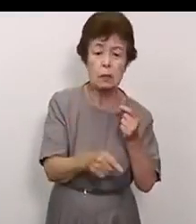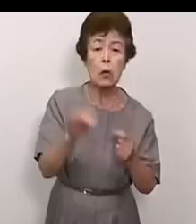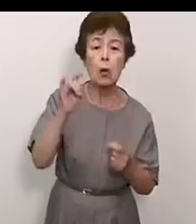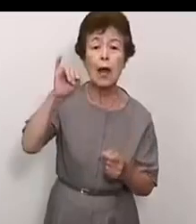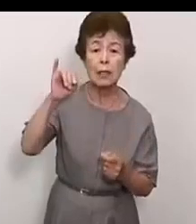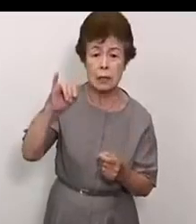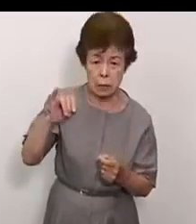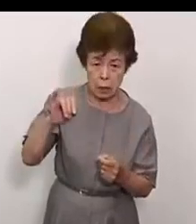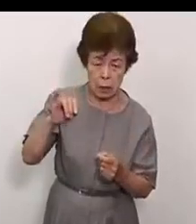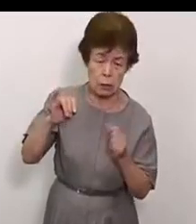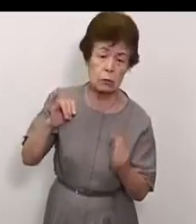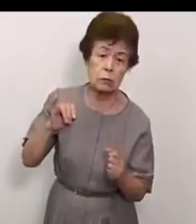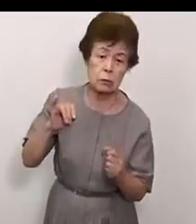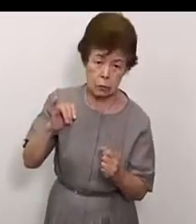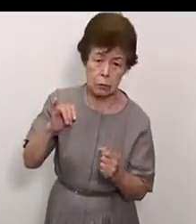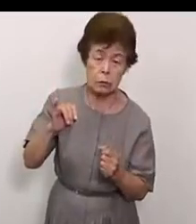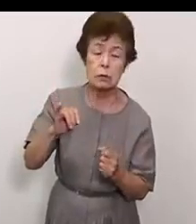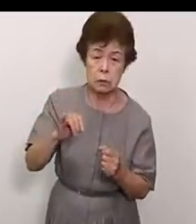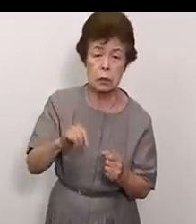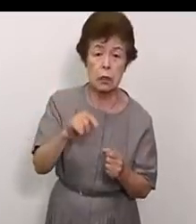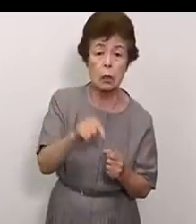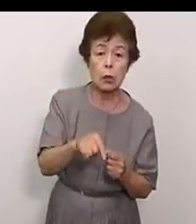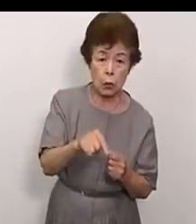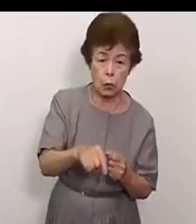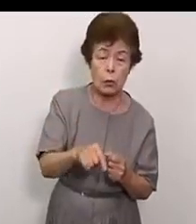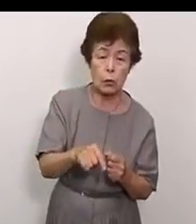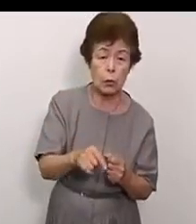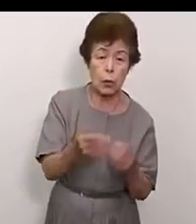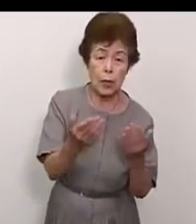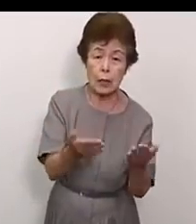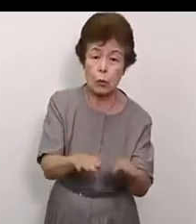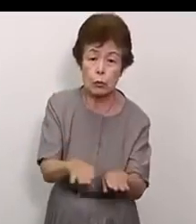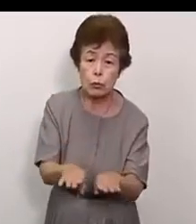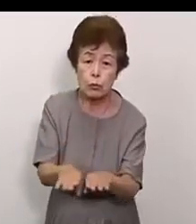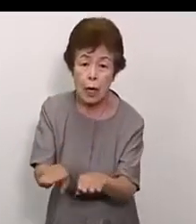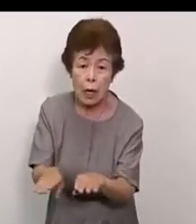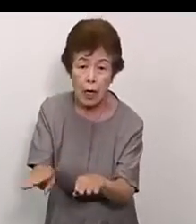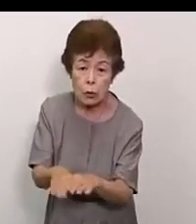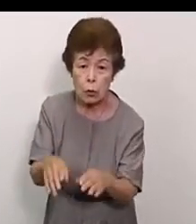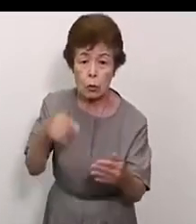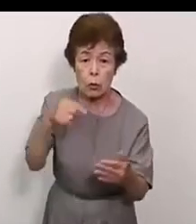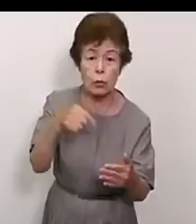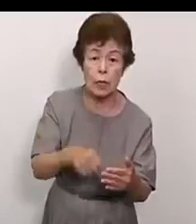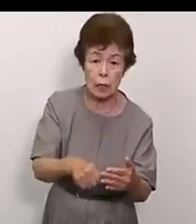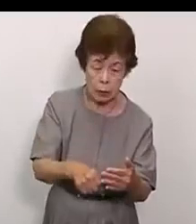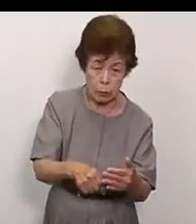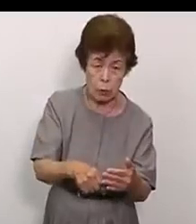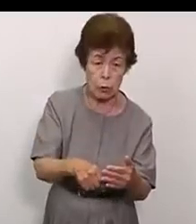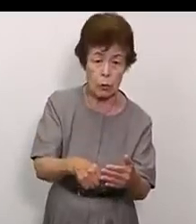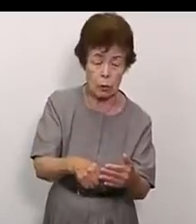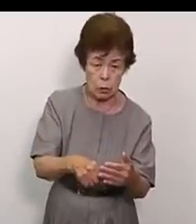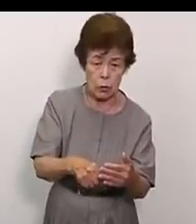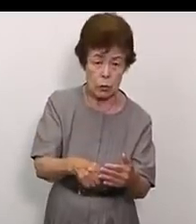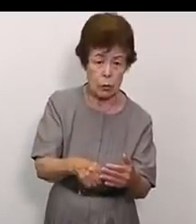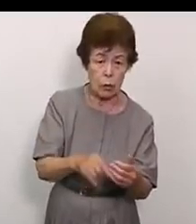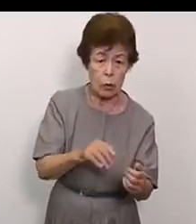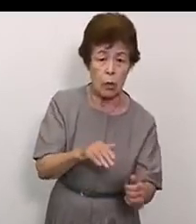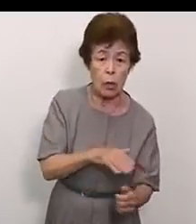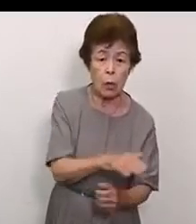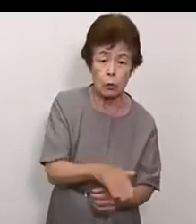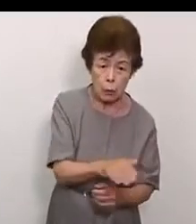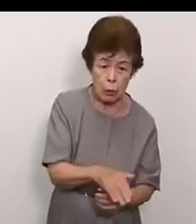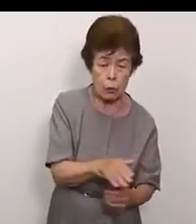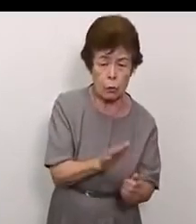いるんですね。でこの学校休館の中でも、面倒見きれないから、もう全部子ども食堂行